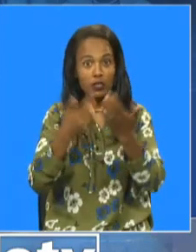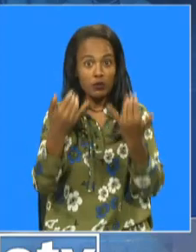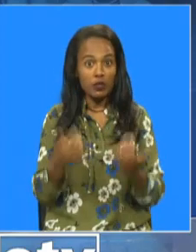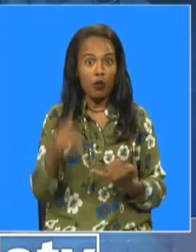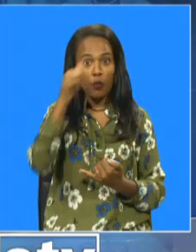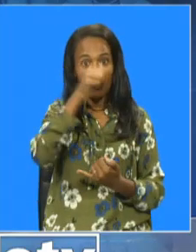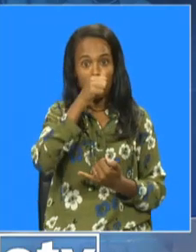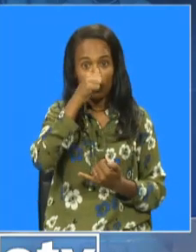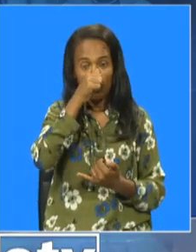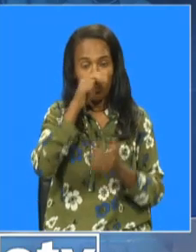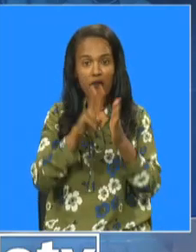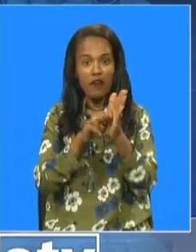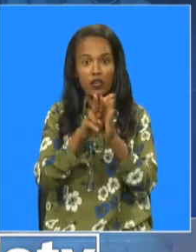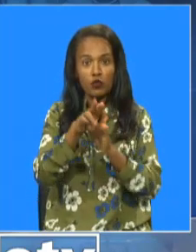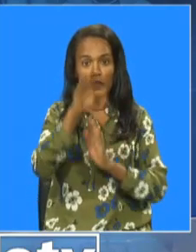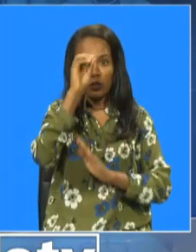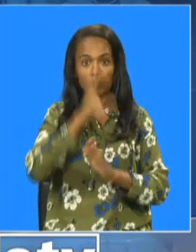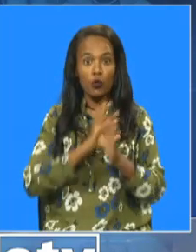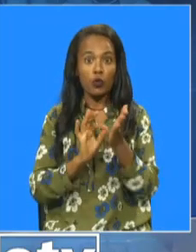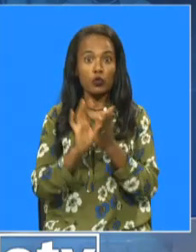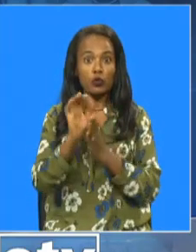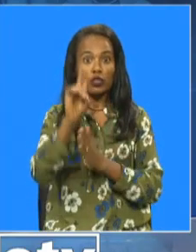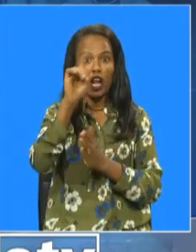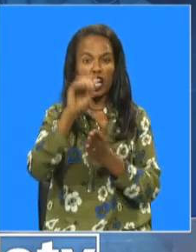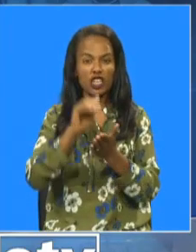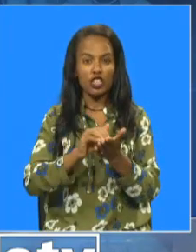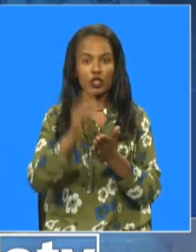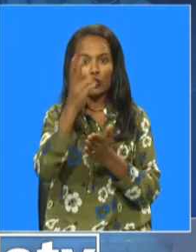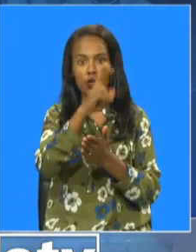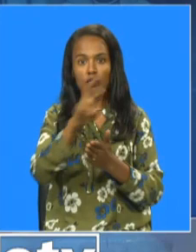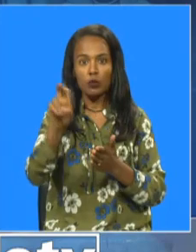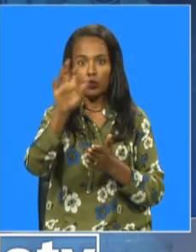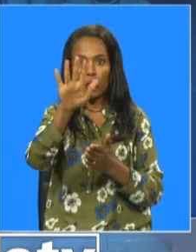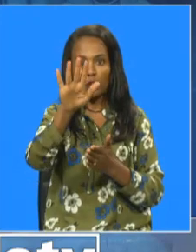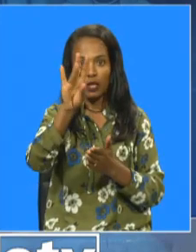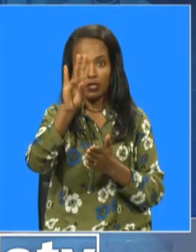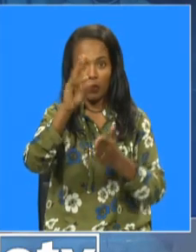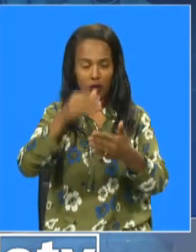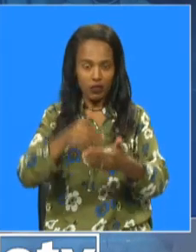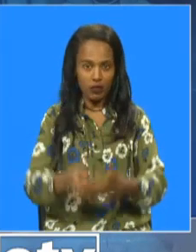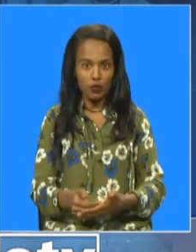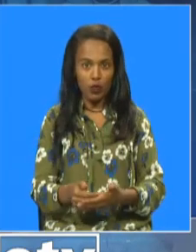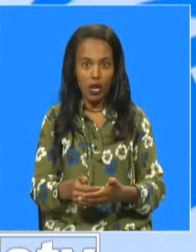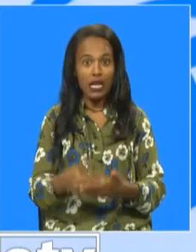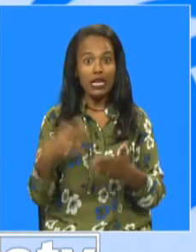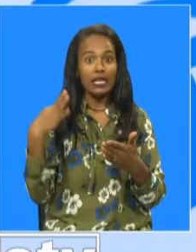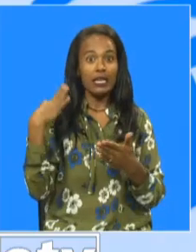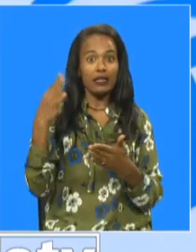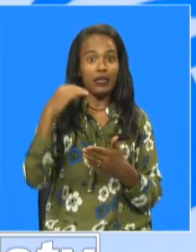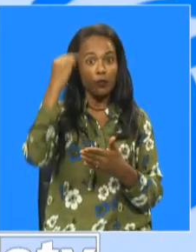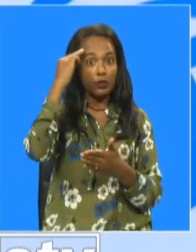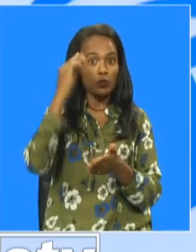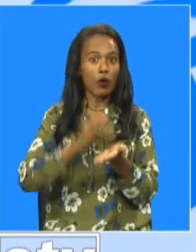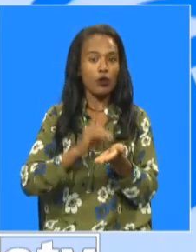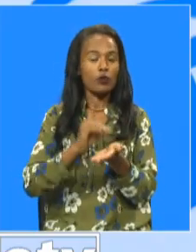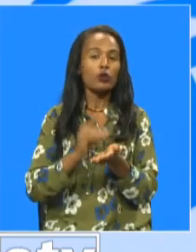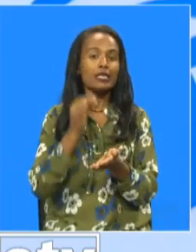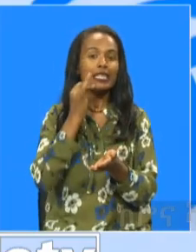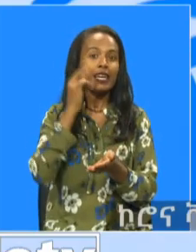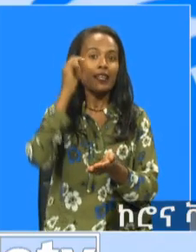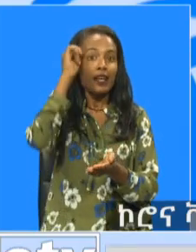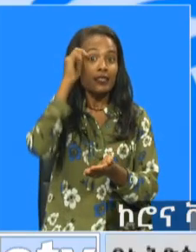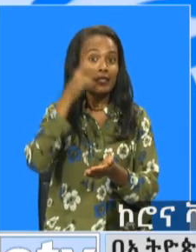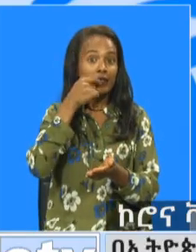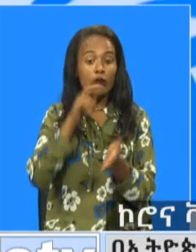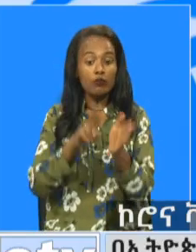እስካሁን በኢትዮጵያ ቫይረሱ የተገኘባቸው ሰዎች ቁጥር 1257 ደርሷል። የጤና ሚኒስትሯ ዶክተር ሊያ ታደሰ